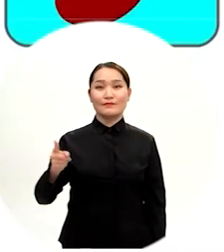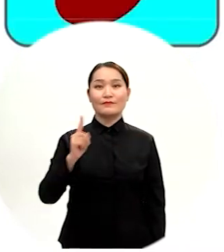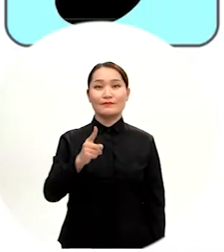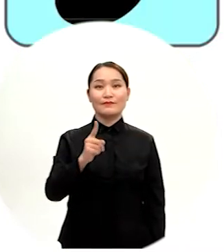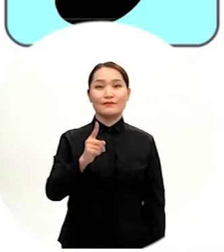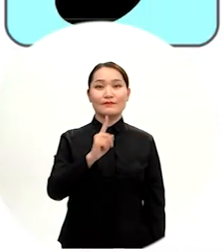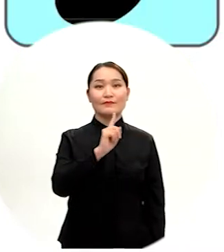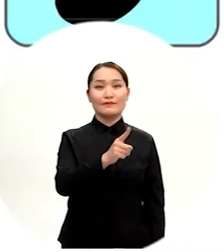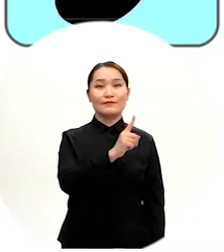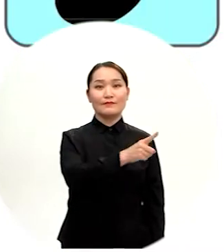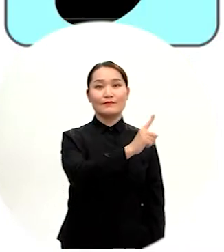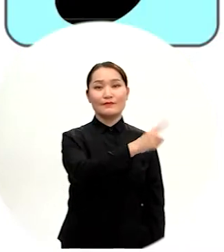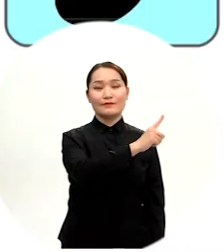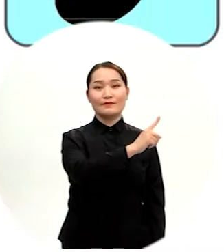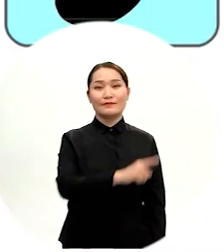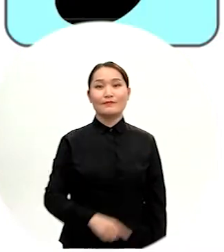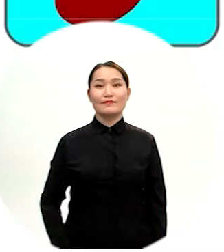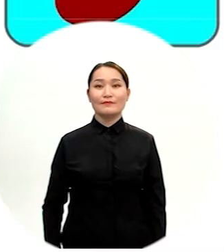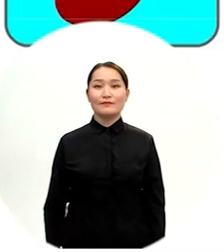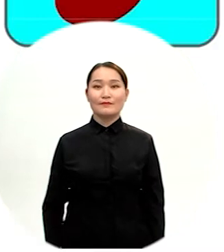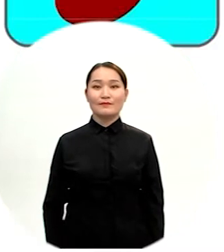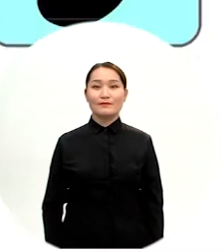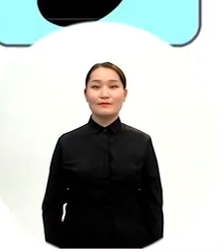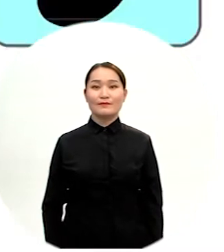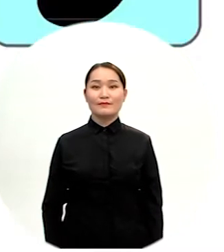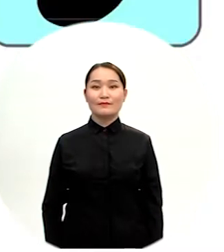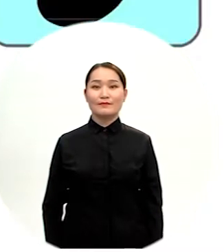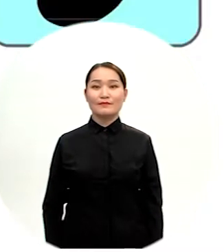E, Nicky, higher E, Boro E, Doro E.